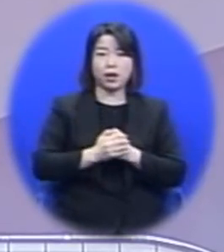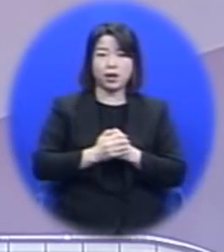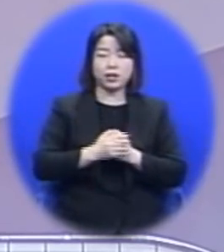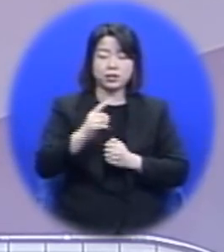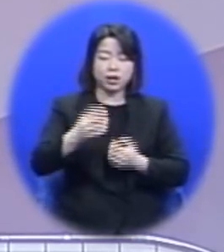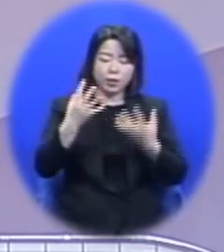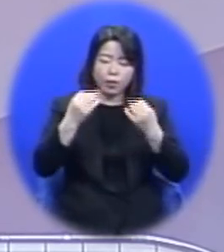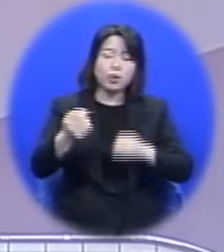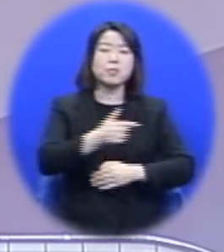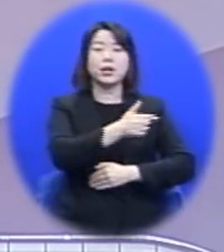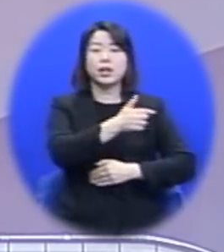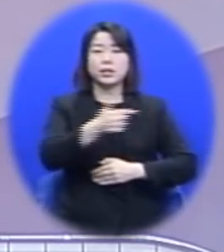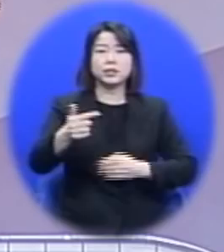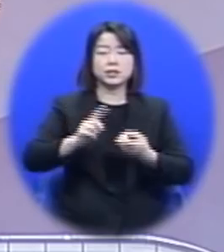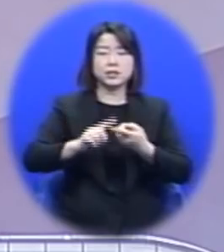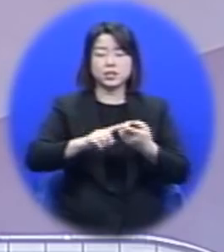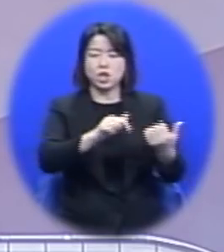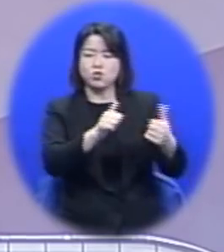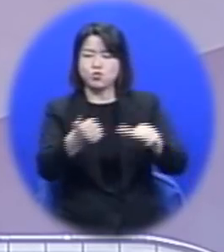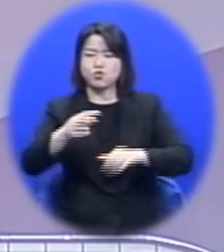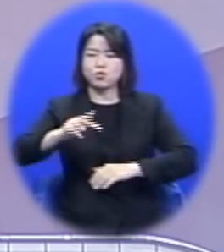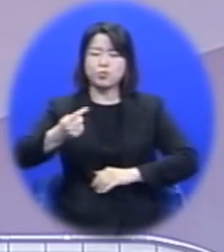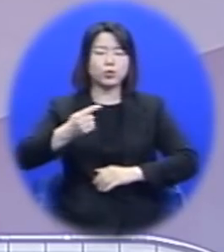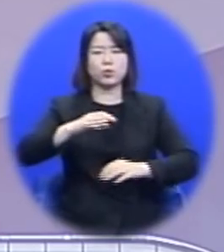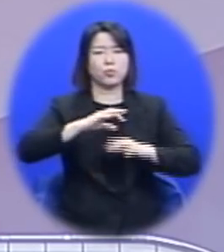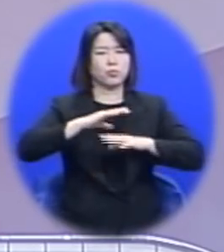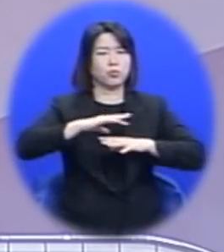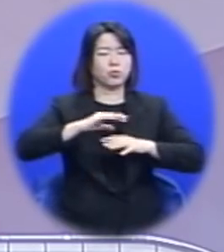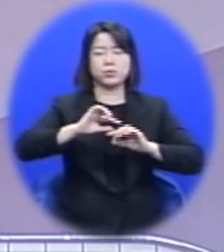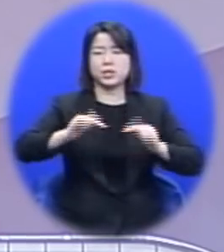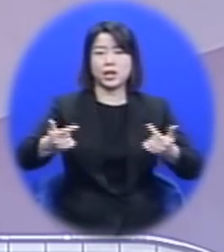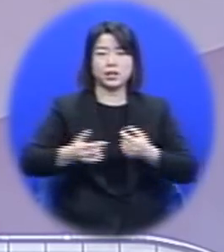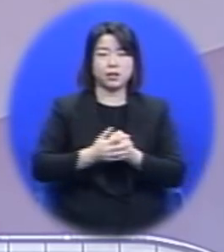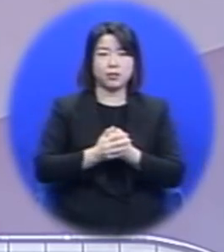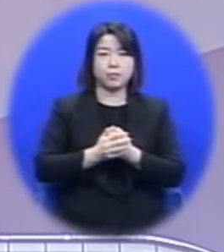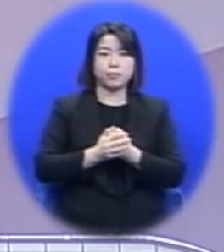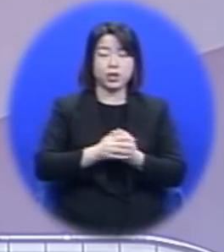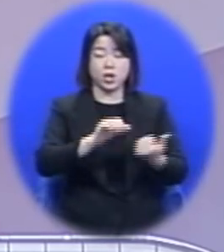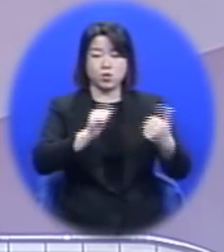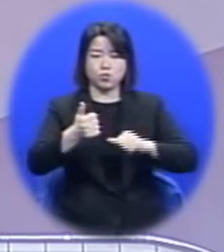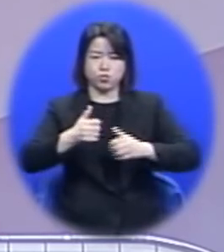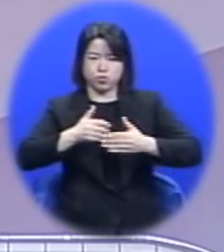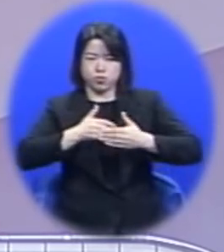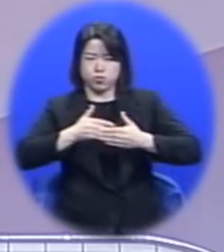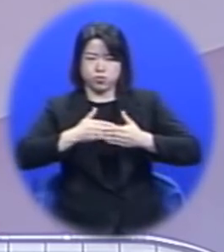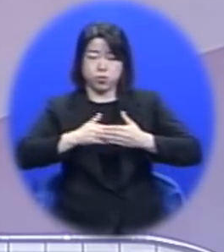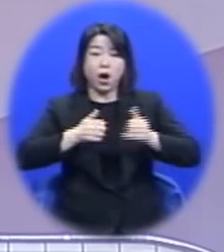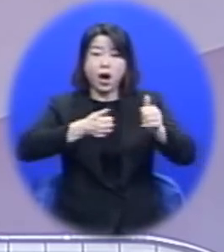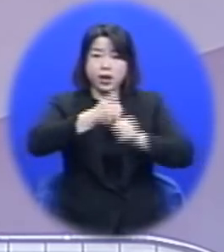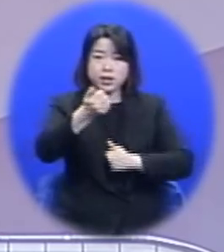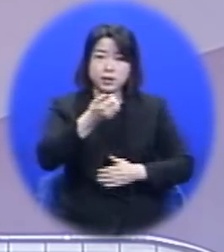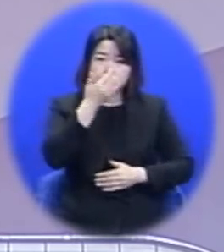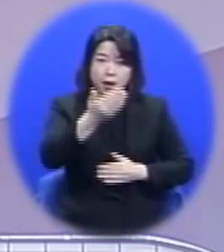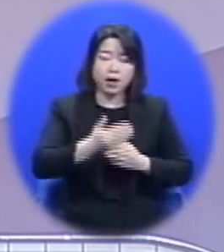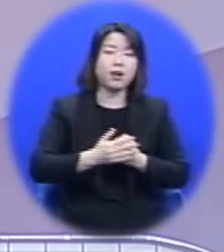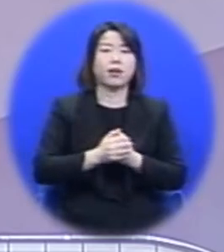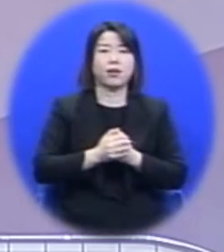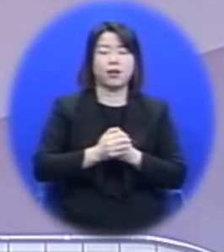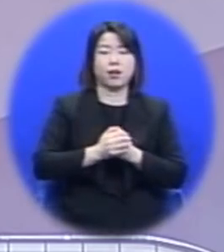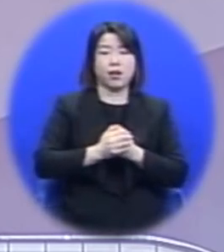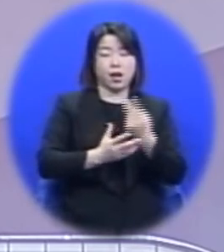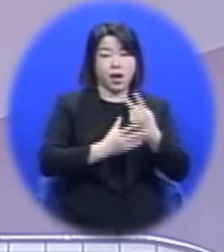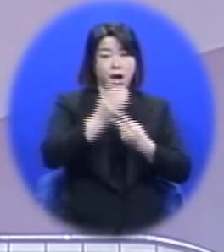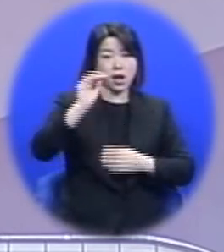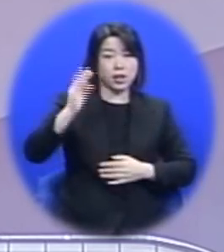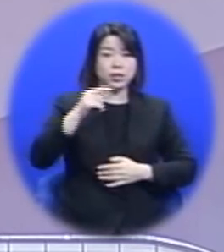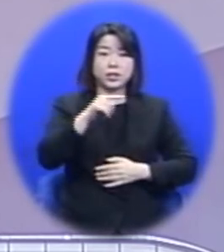큰지 죽음도 무섭지가 않아요. 죽음도. 죽음의 공포도 이겨요. 그 기쁨이. 하나 되는 이 천국의